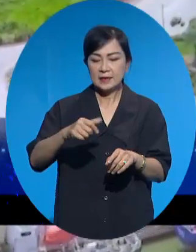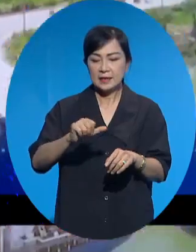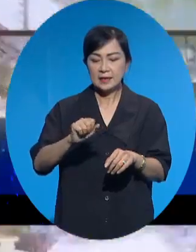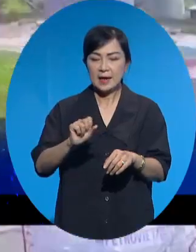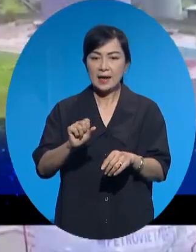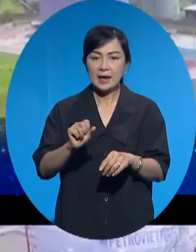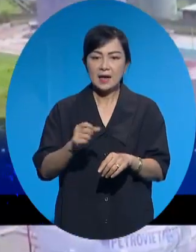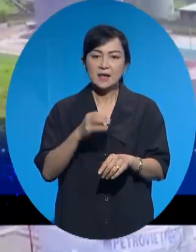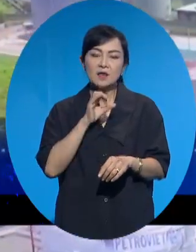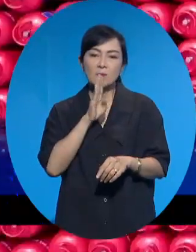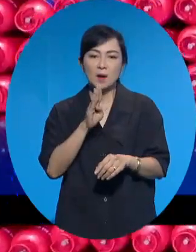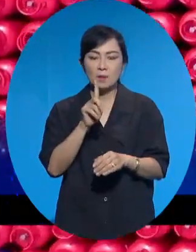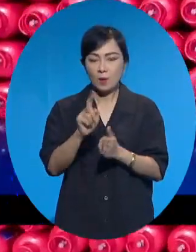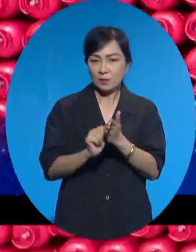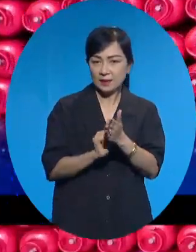ngày